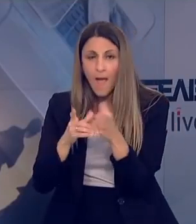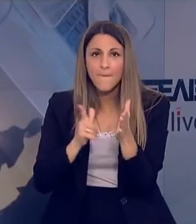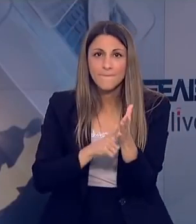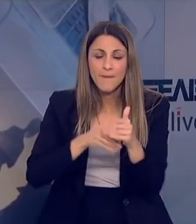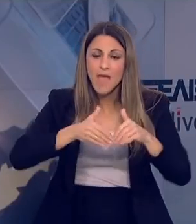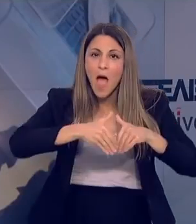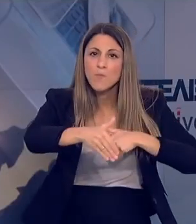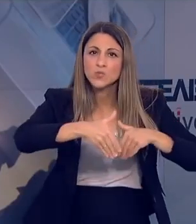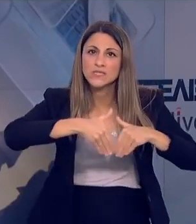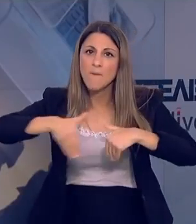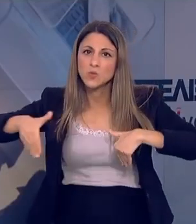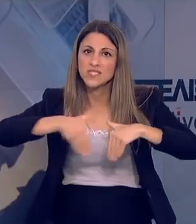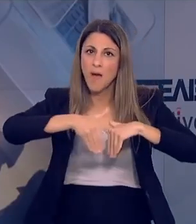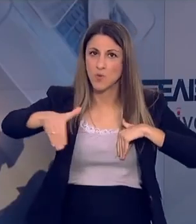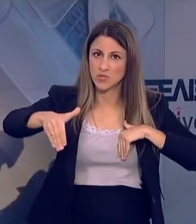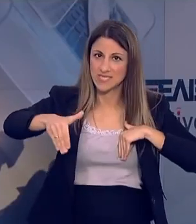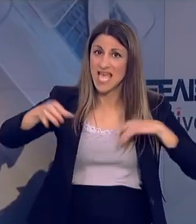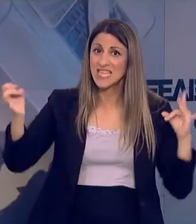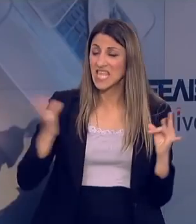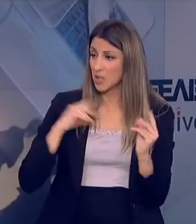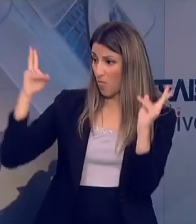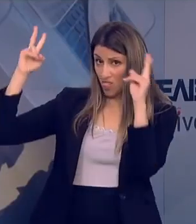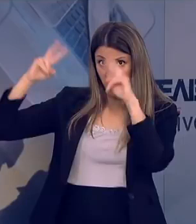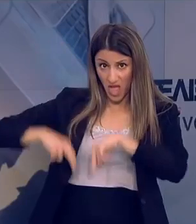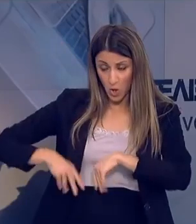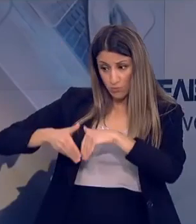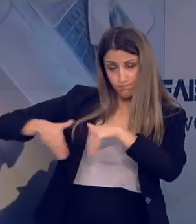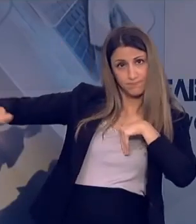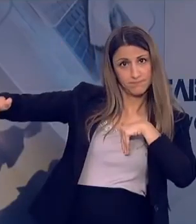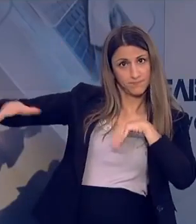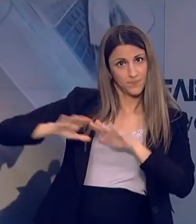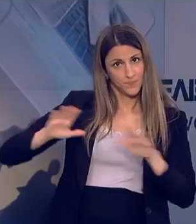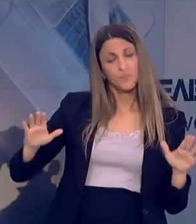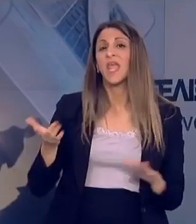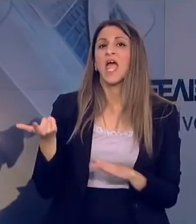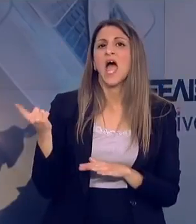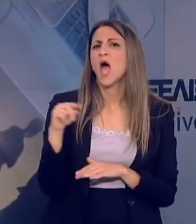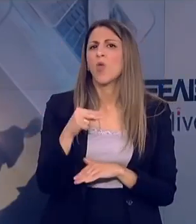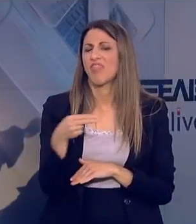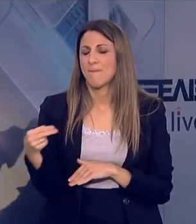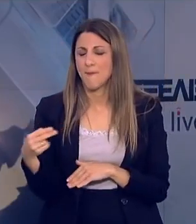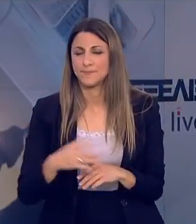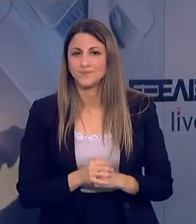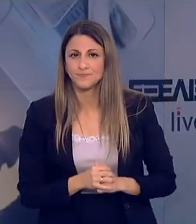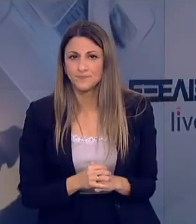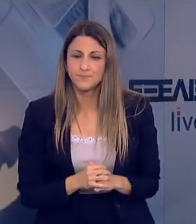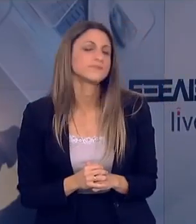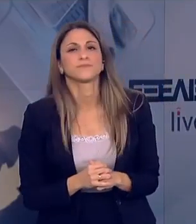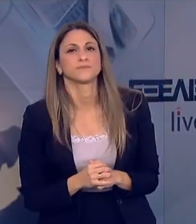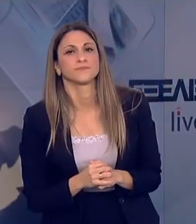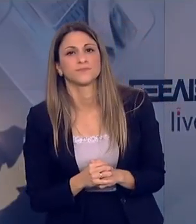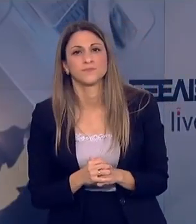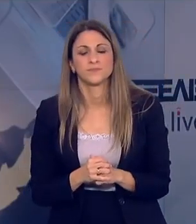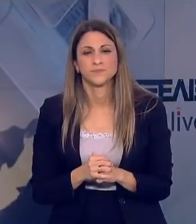γνωρίζουμε. Είναι σημαντικό για να προστατεύσουμε την προσπάθειά μας. Σε σχέση με επιχειρησιακά ζητήματα, θα ήθελα να σας πληροφορήσω ότι παρατείνονται μέχρι